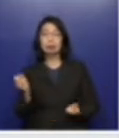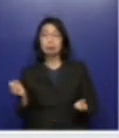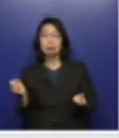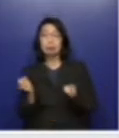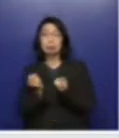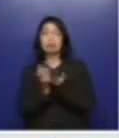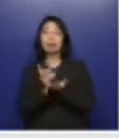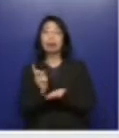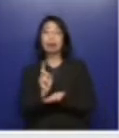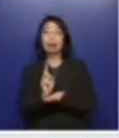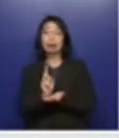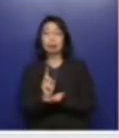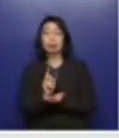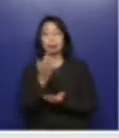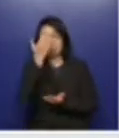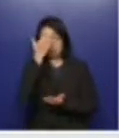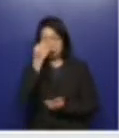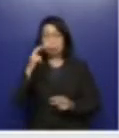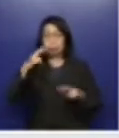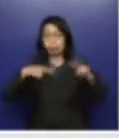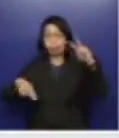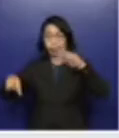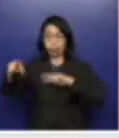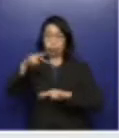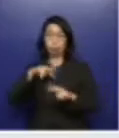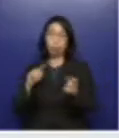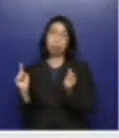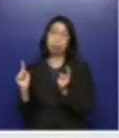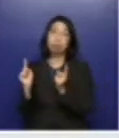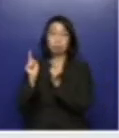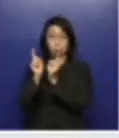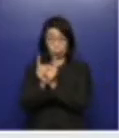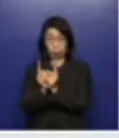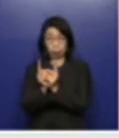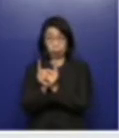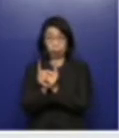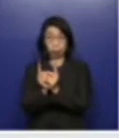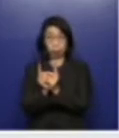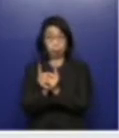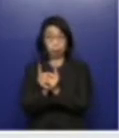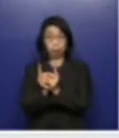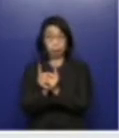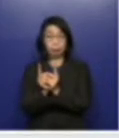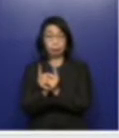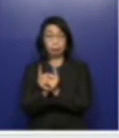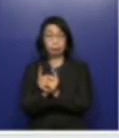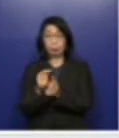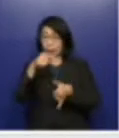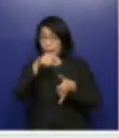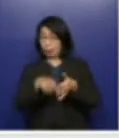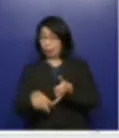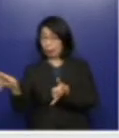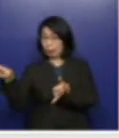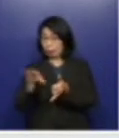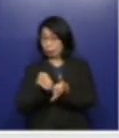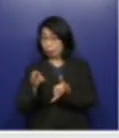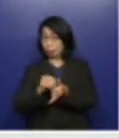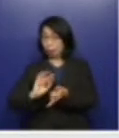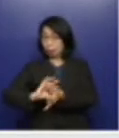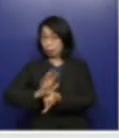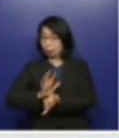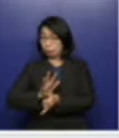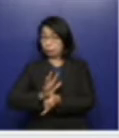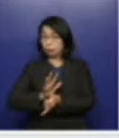การณ์การตรวจพบรายงานว่ามีการตรวจพบผู้ติดเชื้อไวรัสโคโรนาหรือโ